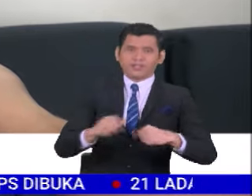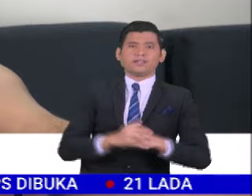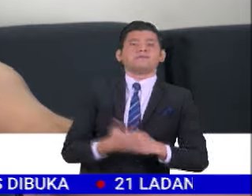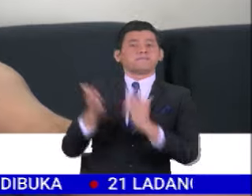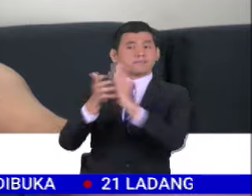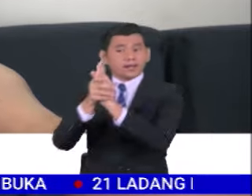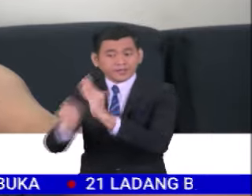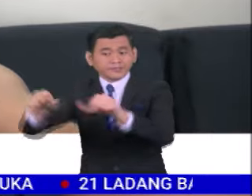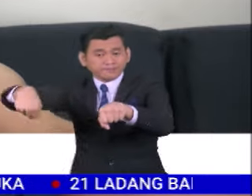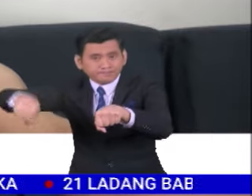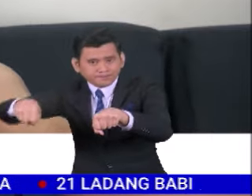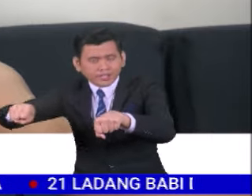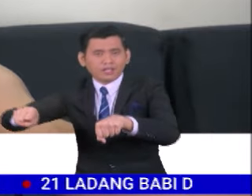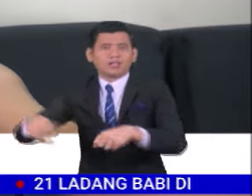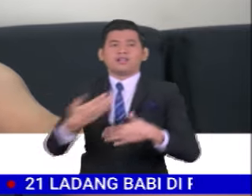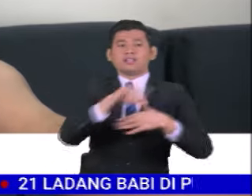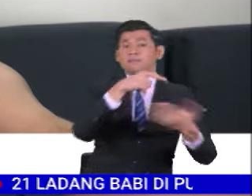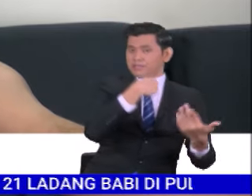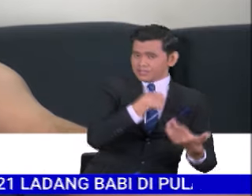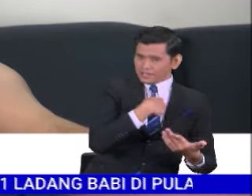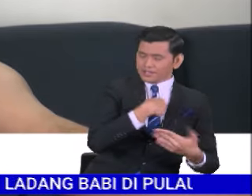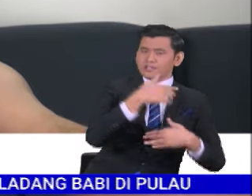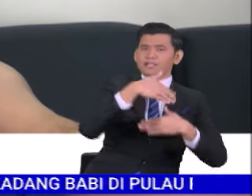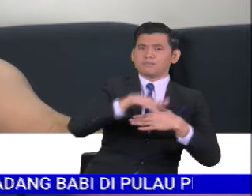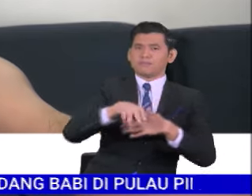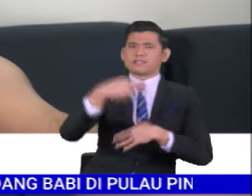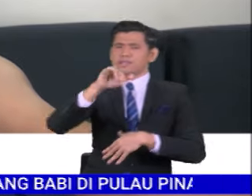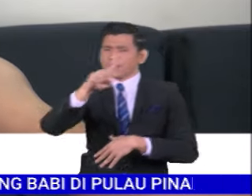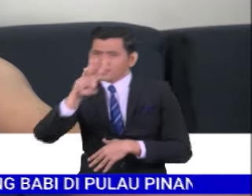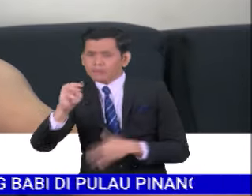ataupun selepas Hakim ini